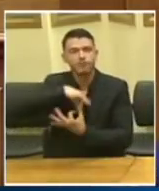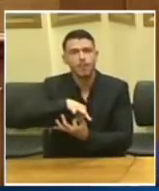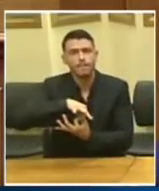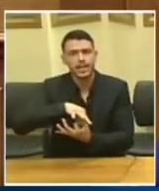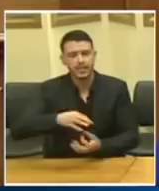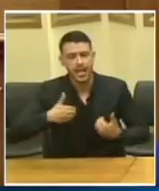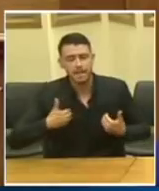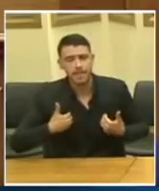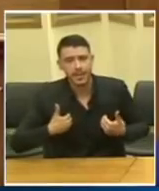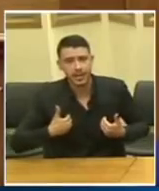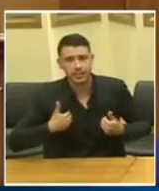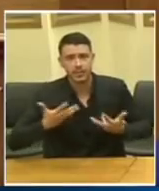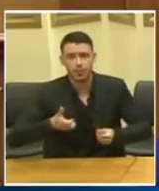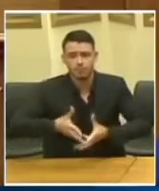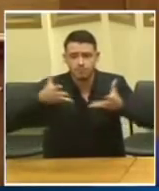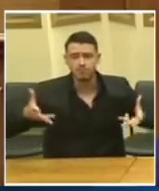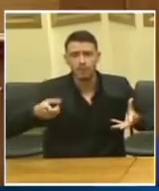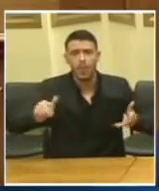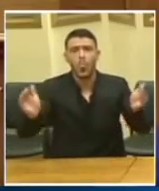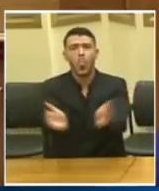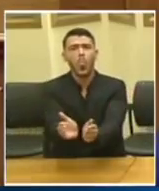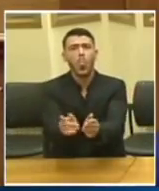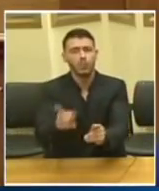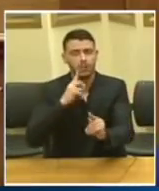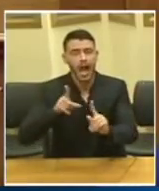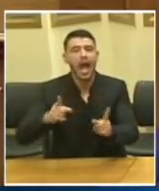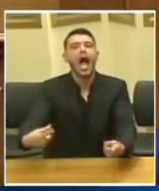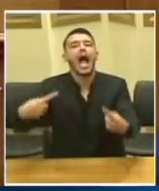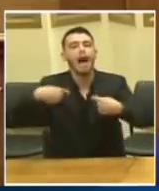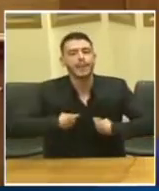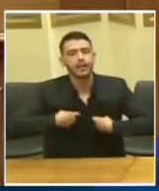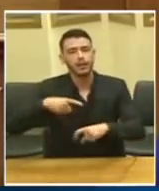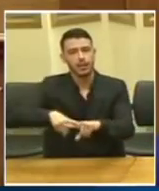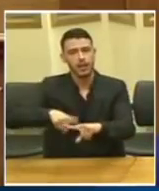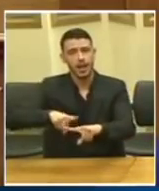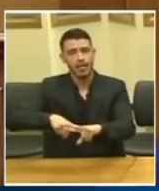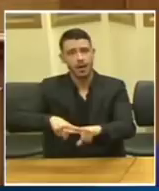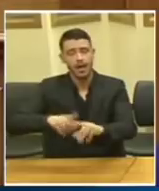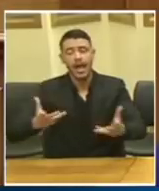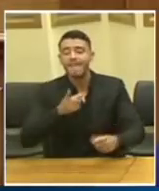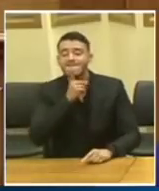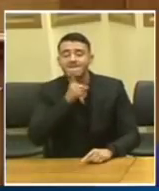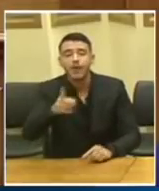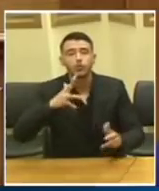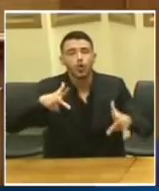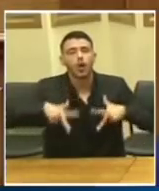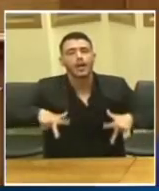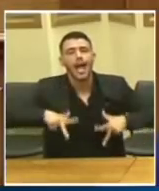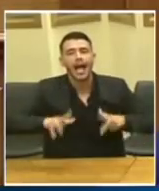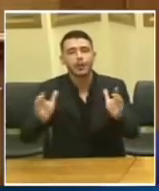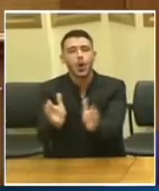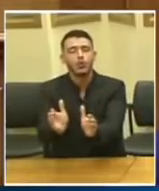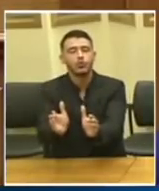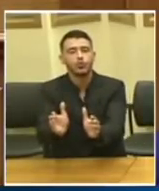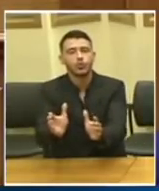απειλή? Ή μήπως θεωρείτε εποφελές για τη χώρα, το κράτος αυτό, να μείνει έρμεο